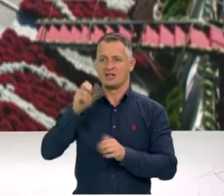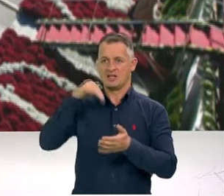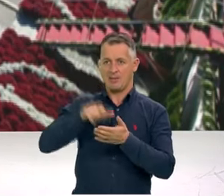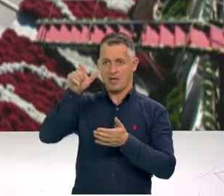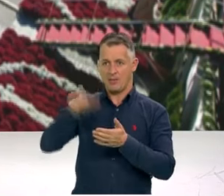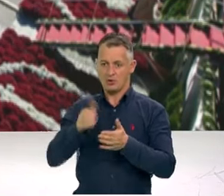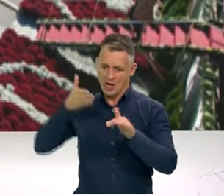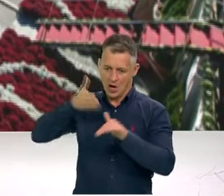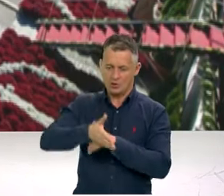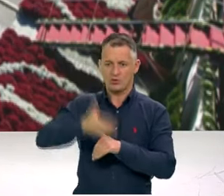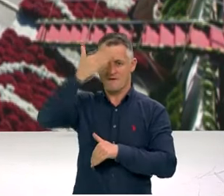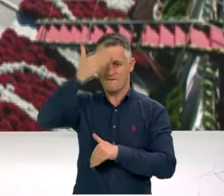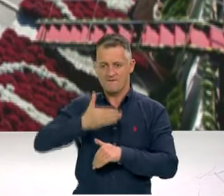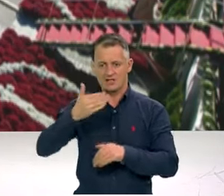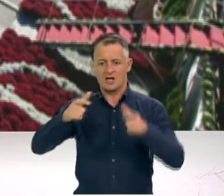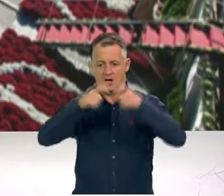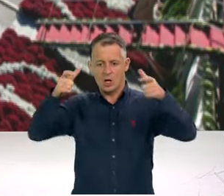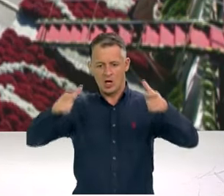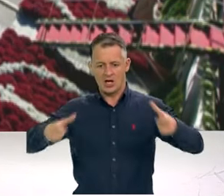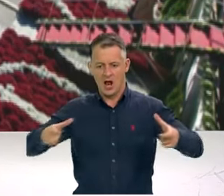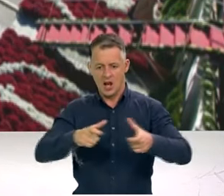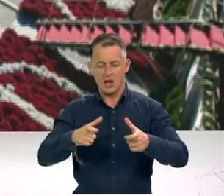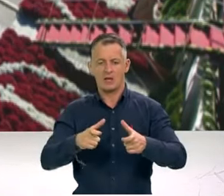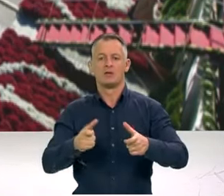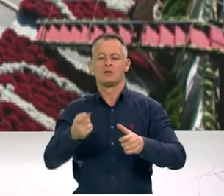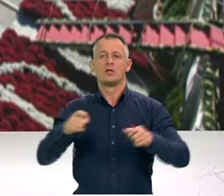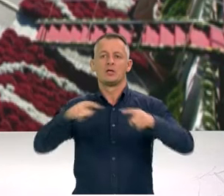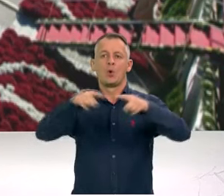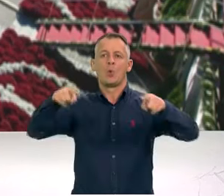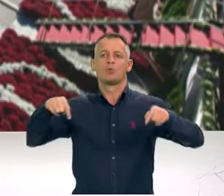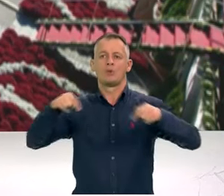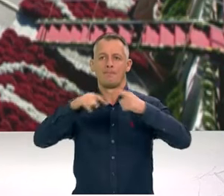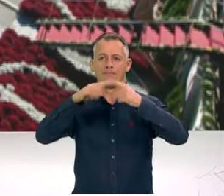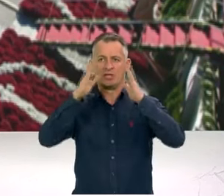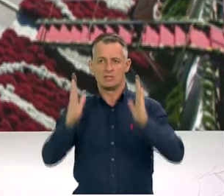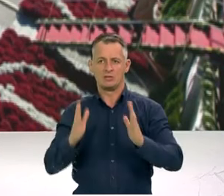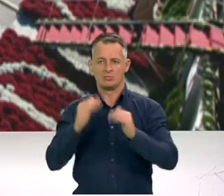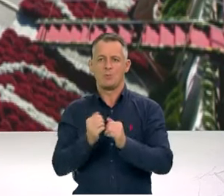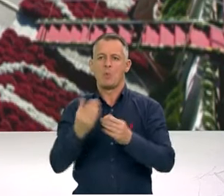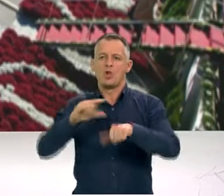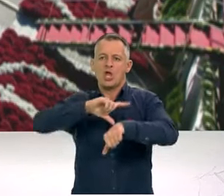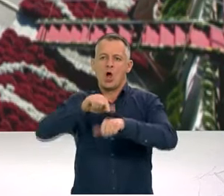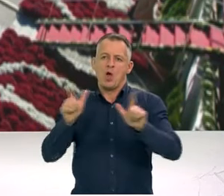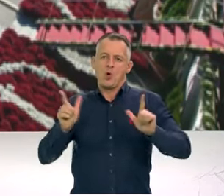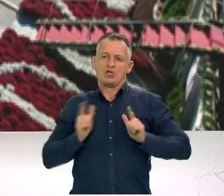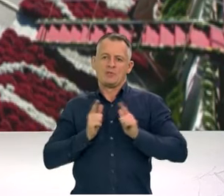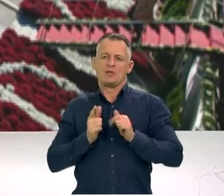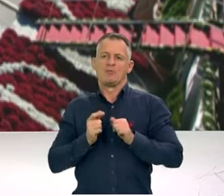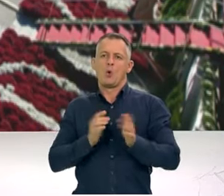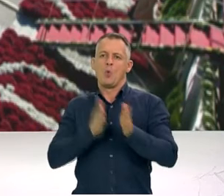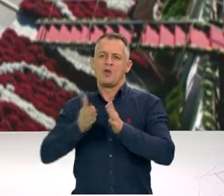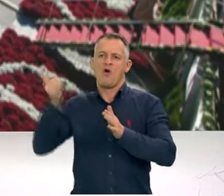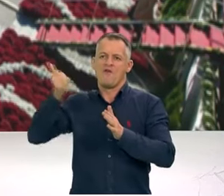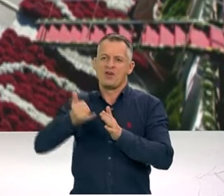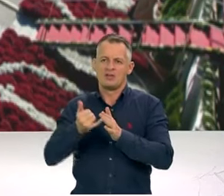așezată în curtea Catedralei metropolitane pentru câteva clipe de rugăciune pelerinii au stat în picioare ore întregi unii au venit de la sute de